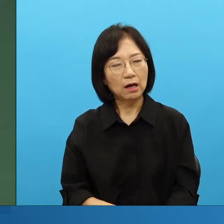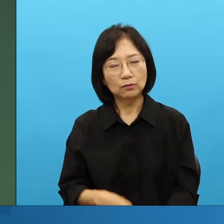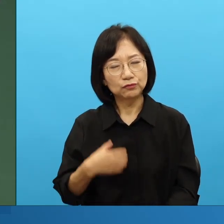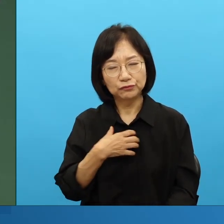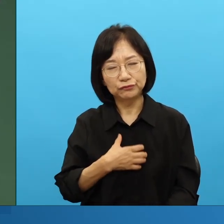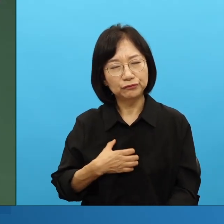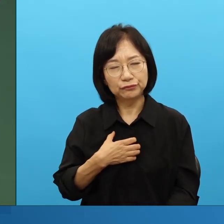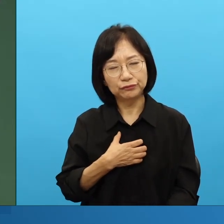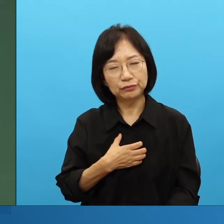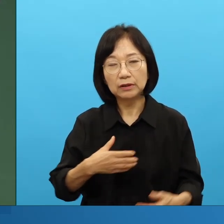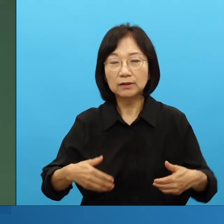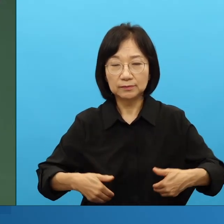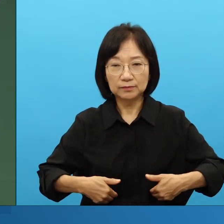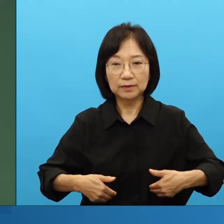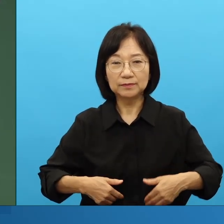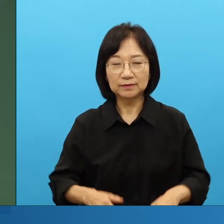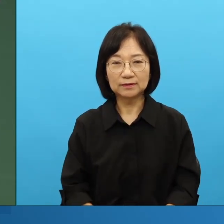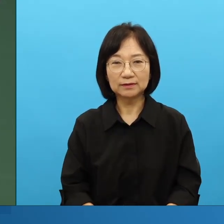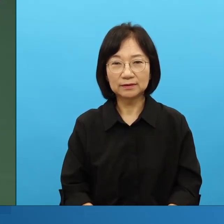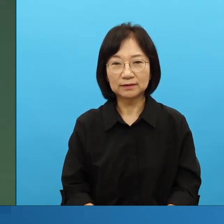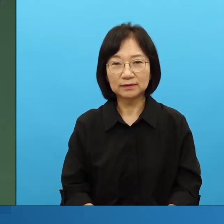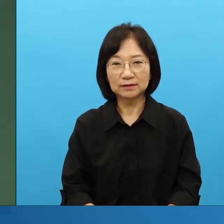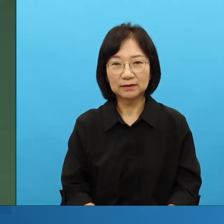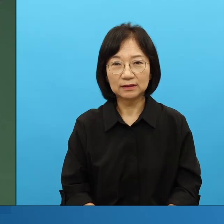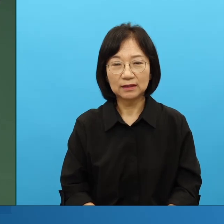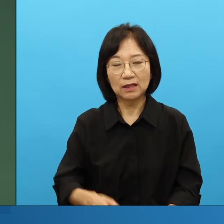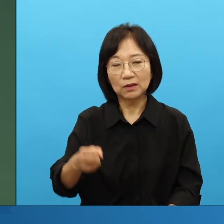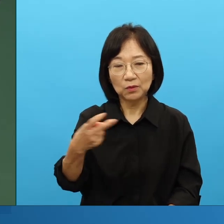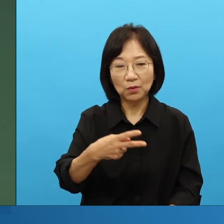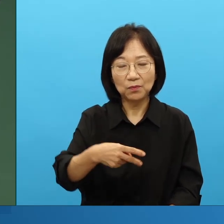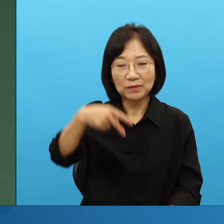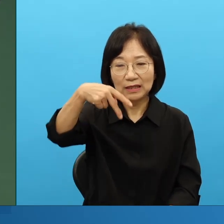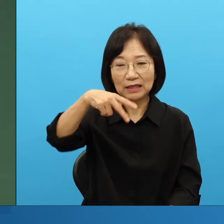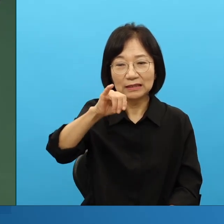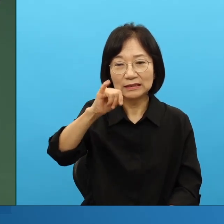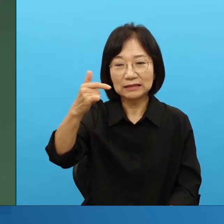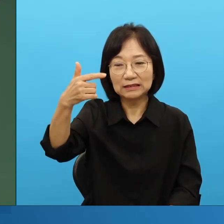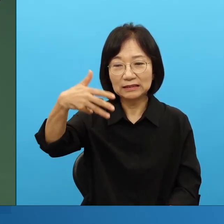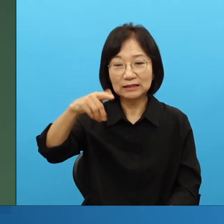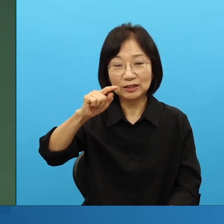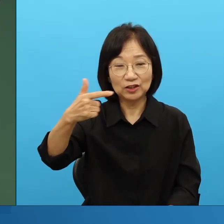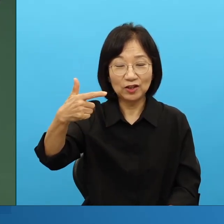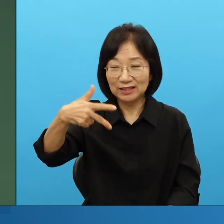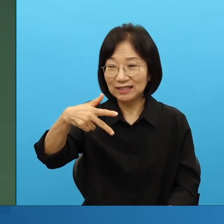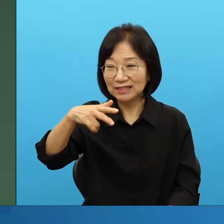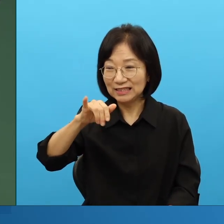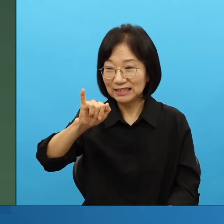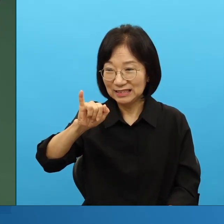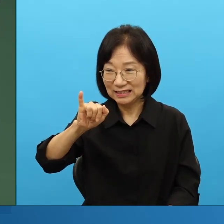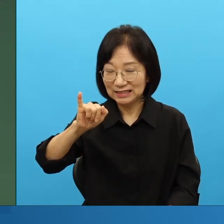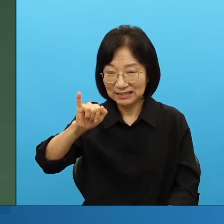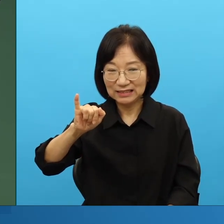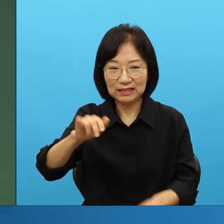应该忧愁这件事。 사람들은 막 좀 이상한 데로 몰려 신천지인데 몰려가고요. 뭐 이상한 데 가 이상한 짓을 하고